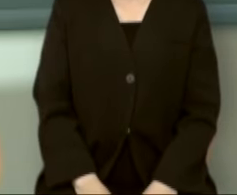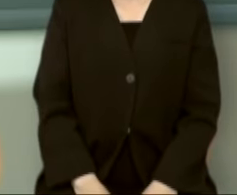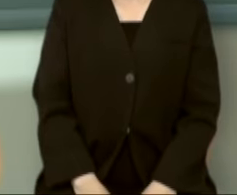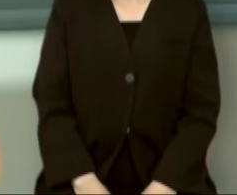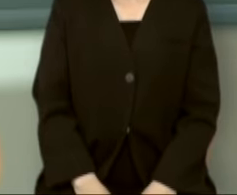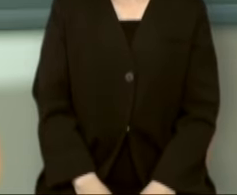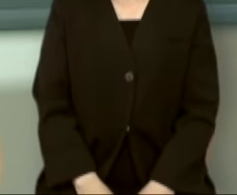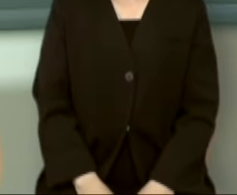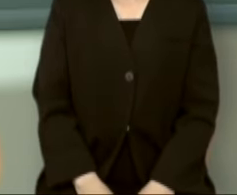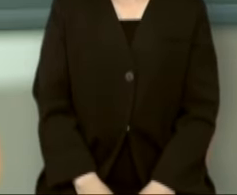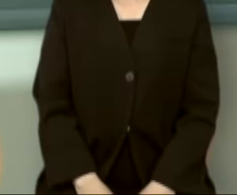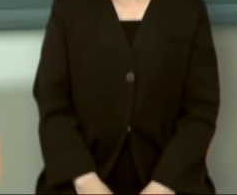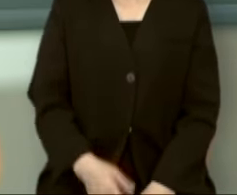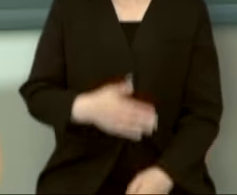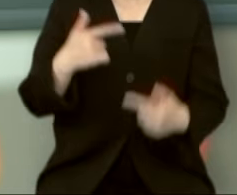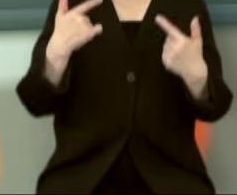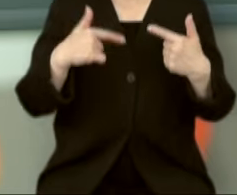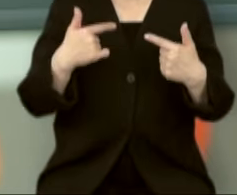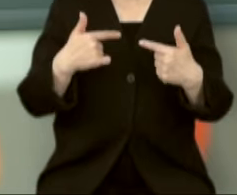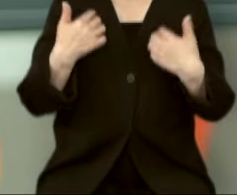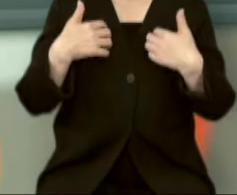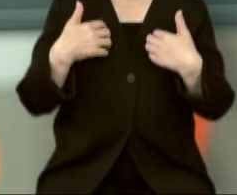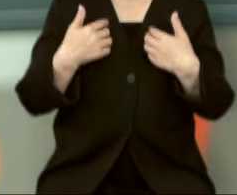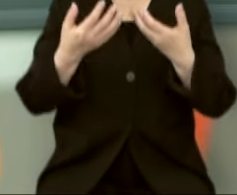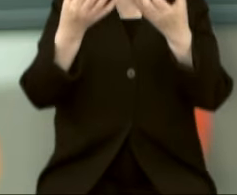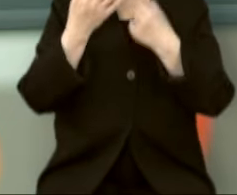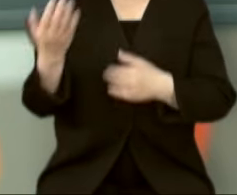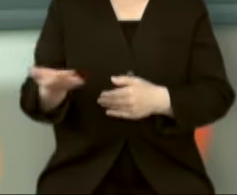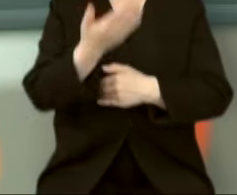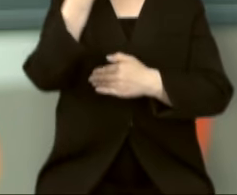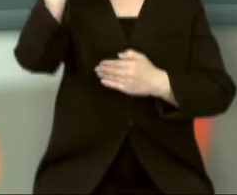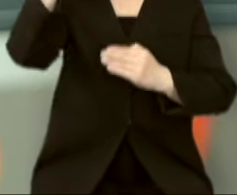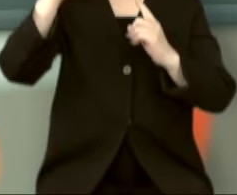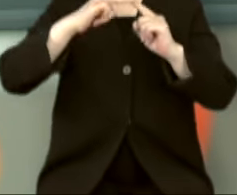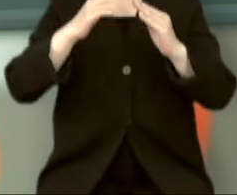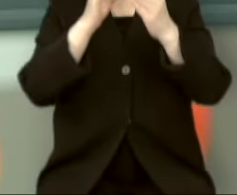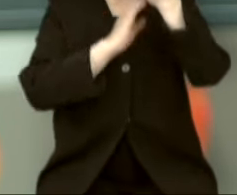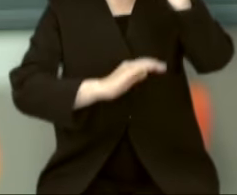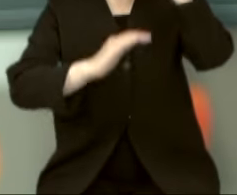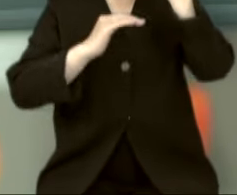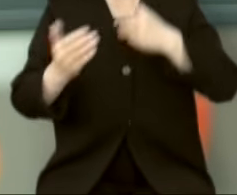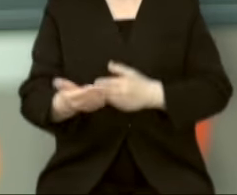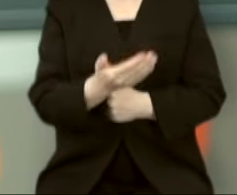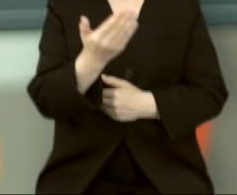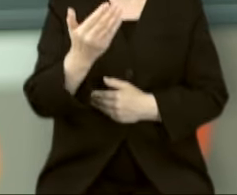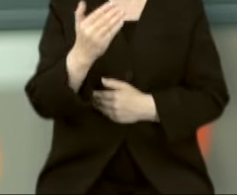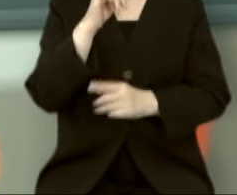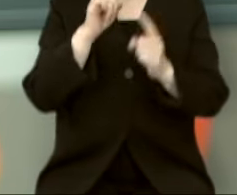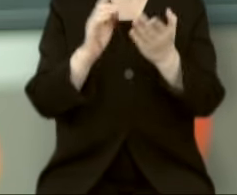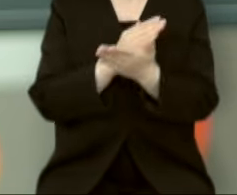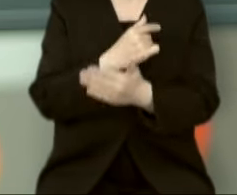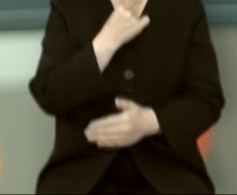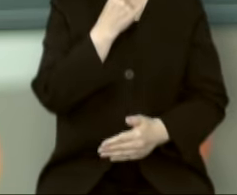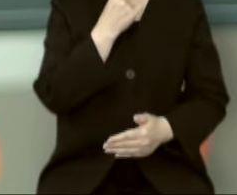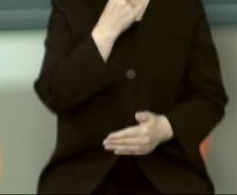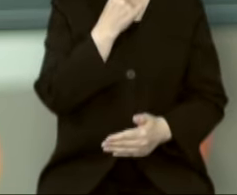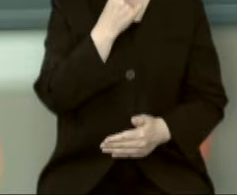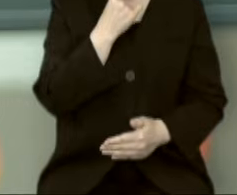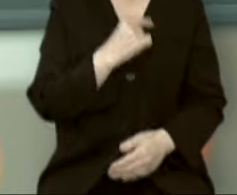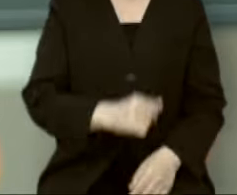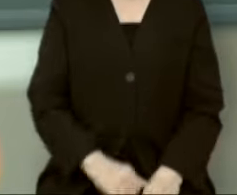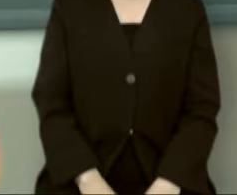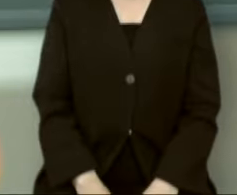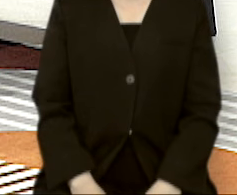이 시간 우리 내가 매일 기쁘게 시청자들과 한국 교회 성도님들과 꼭 나누고 싶은 말씀이 있으면 함께